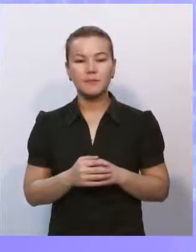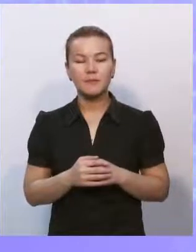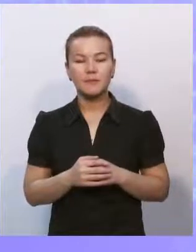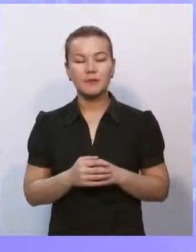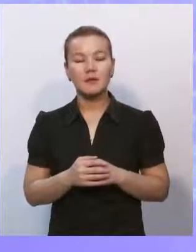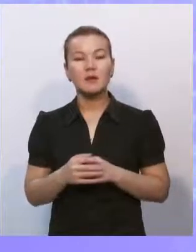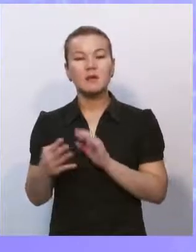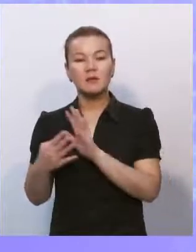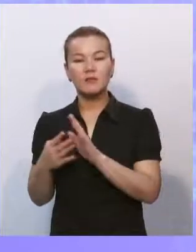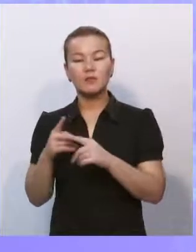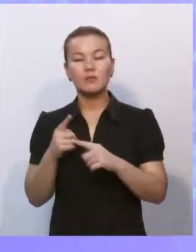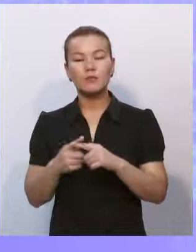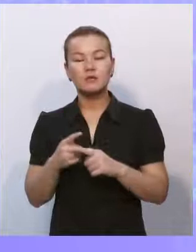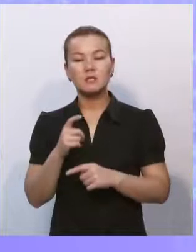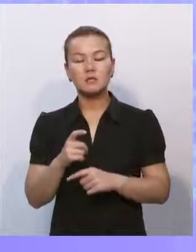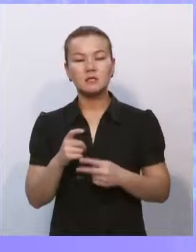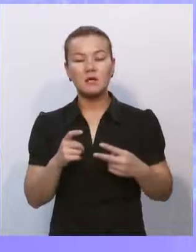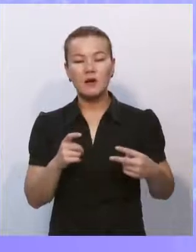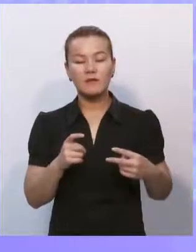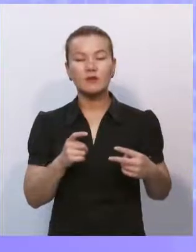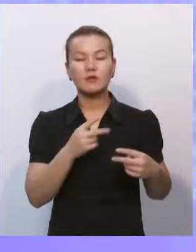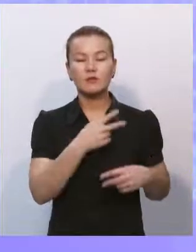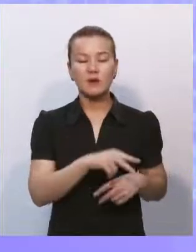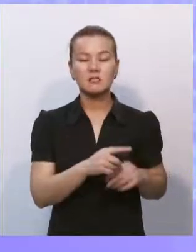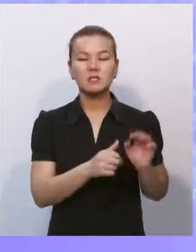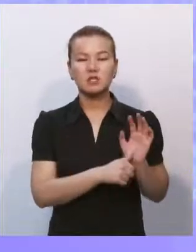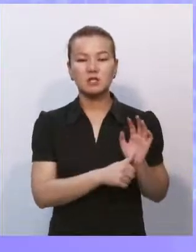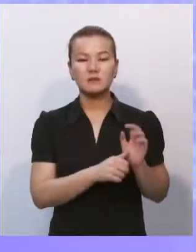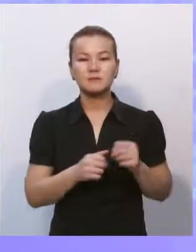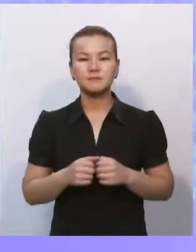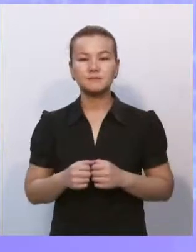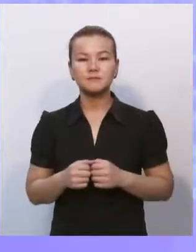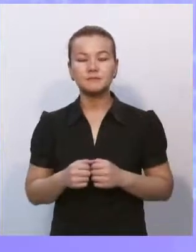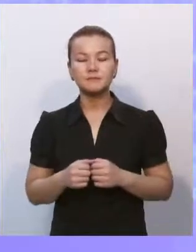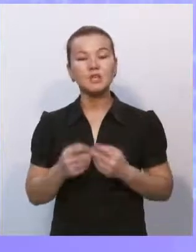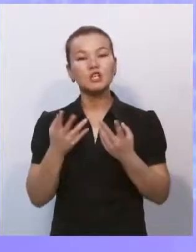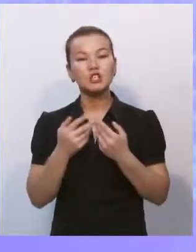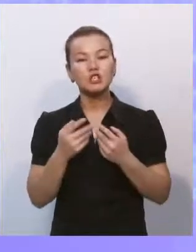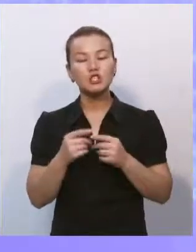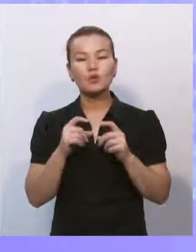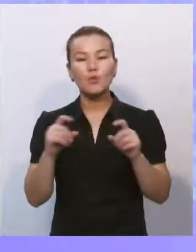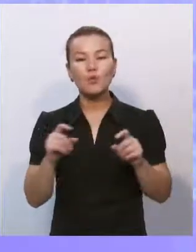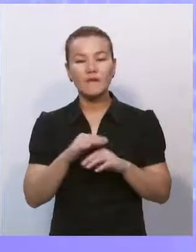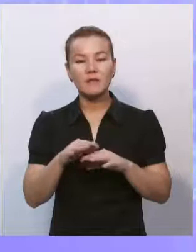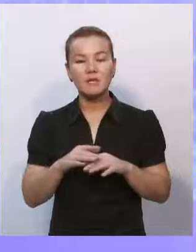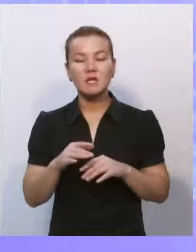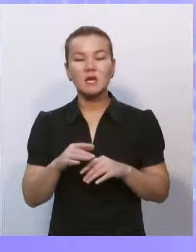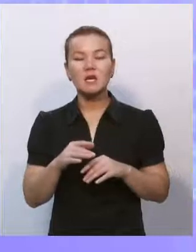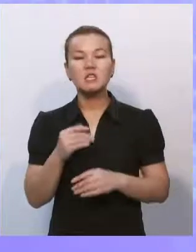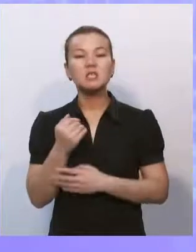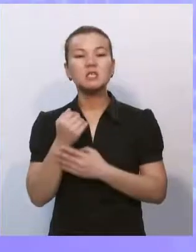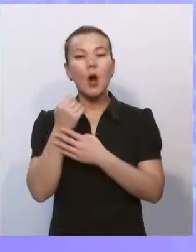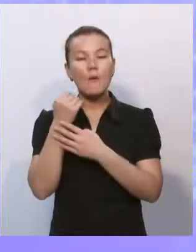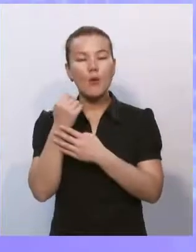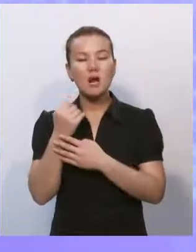9 плюс x равно 26 решите уравнение с опорой